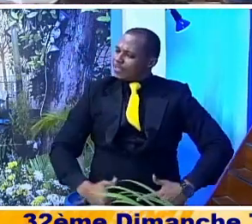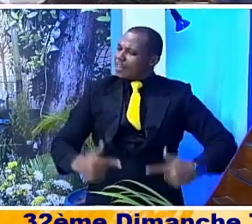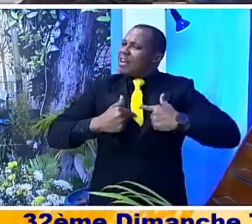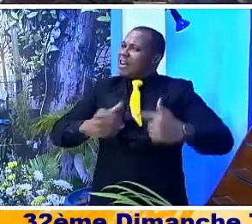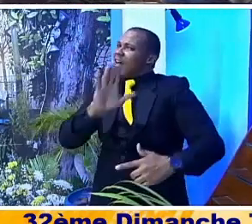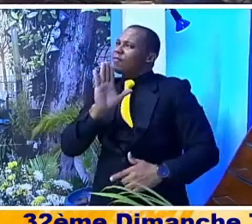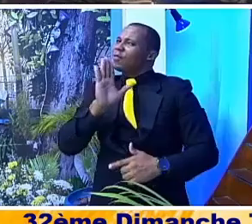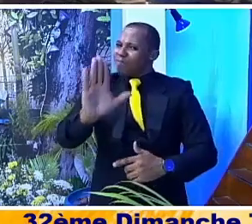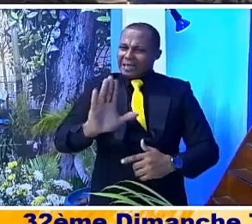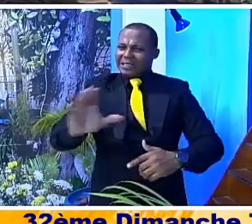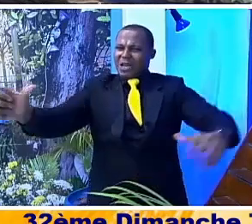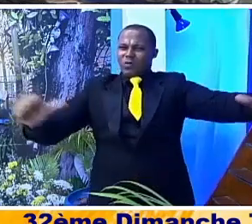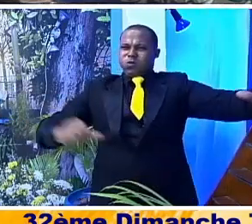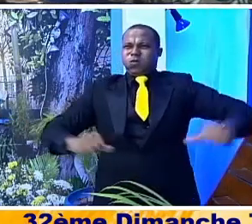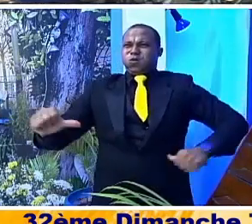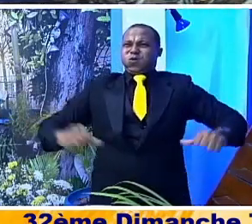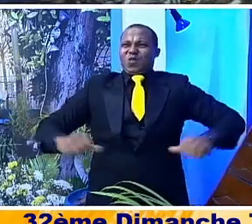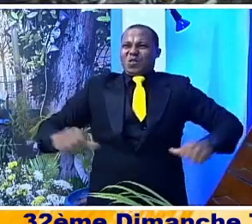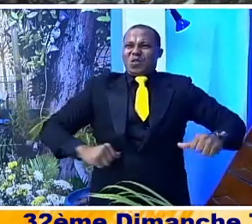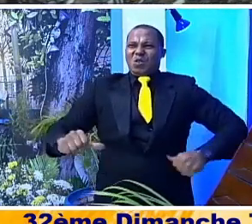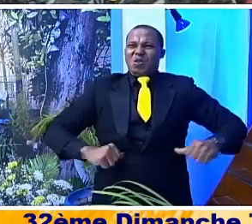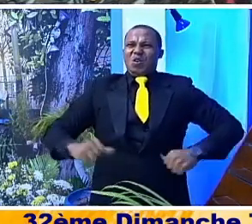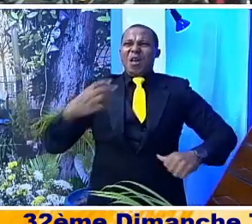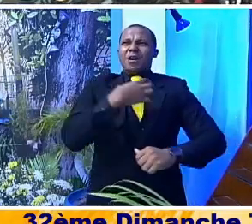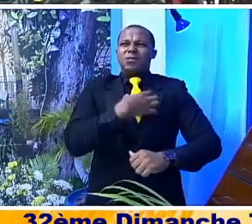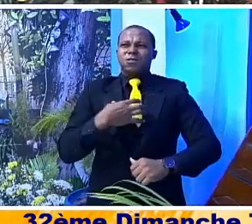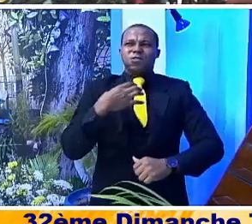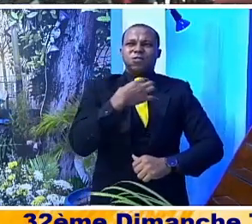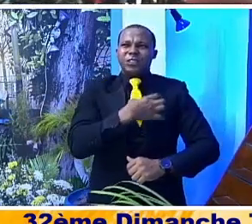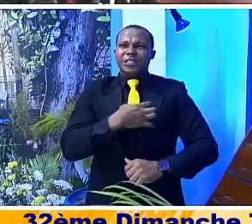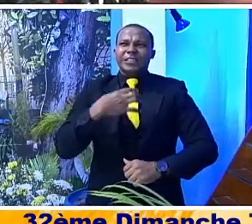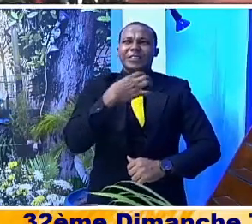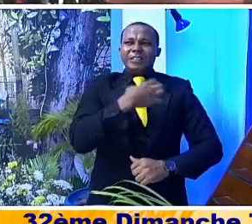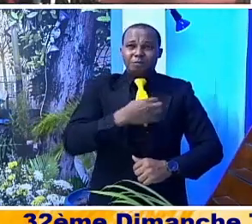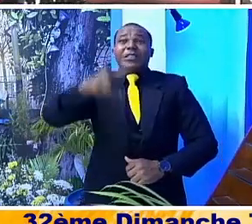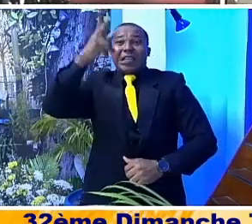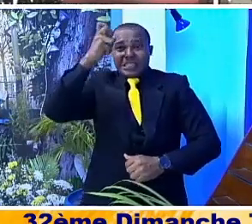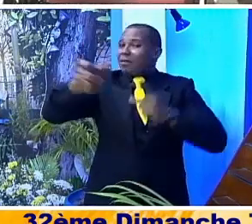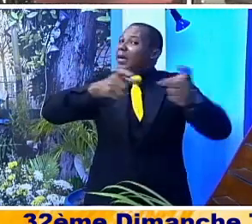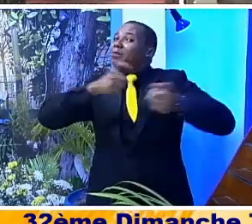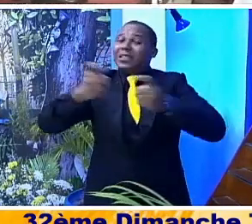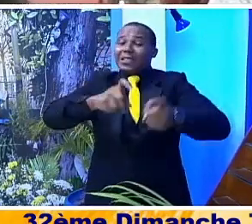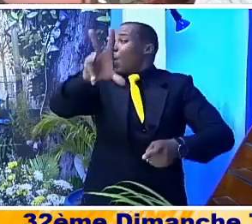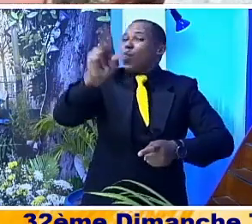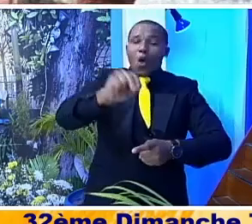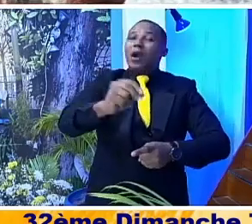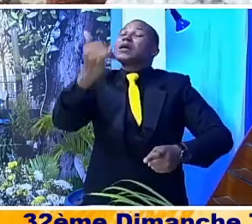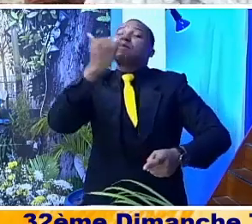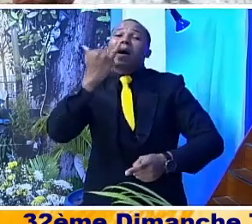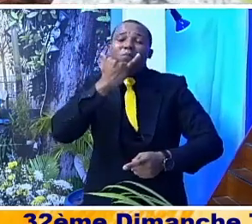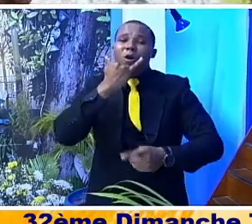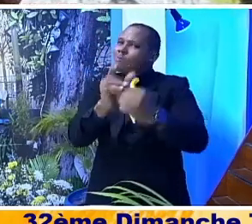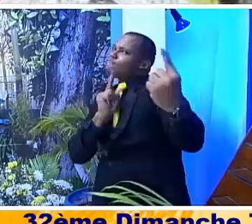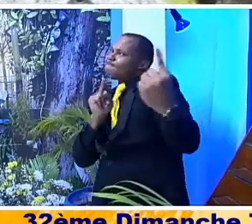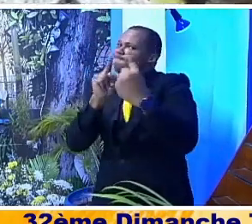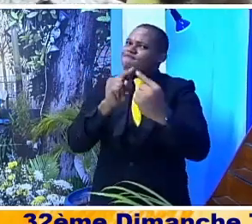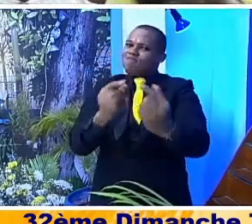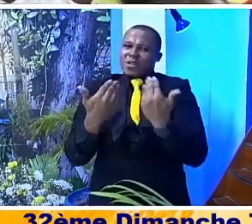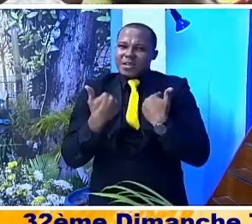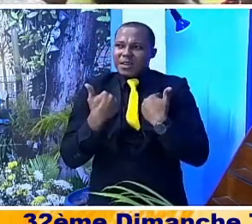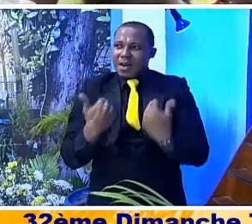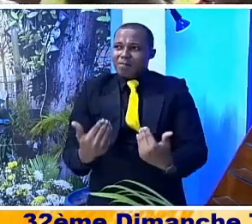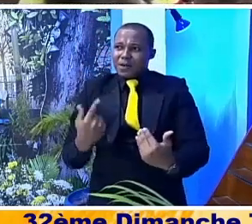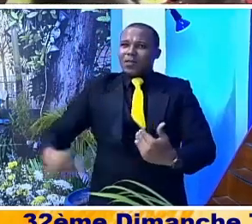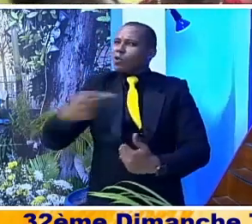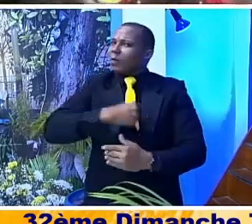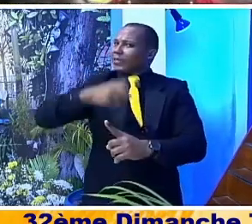penser à ça, si on va la quoi avoir toute bagarre écrasé, nous mettez ça dans tête nous. Et jusqu'à présent, garde